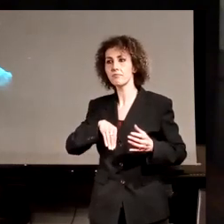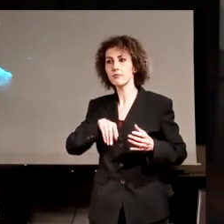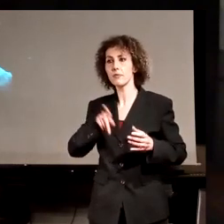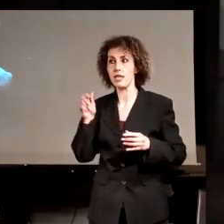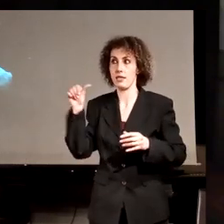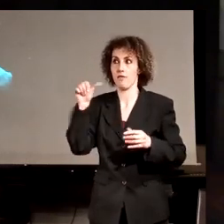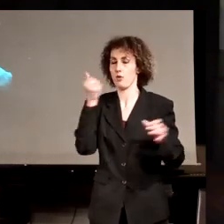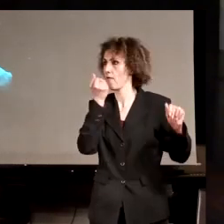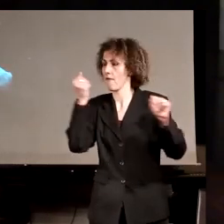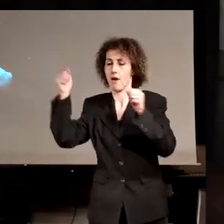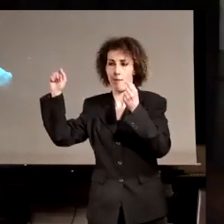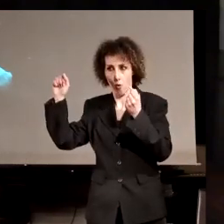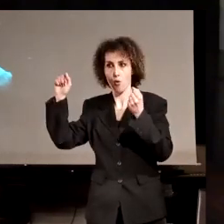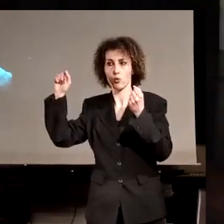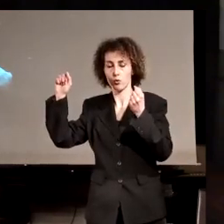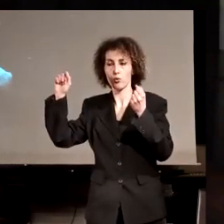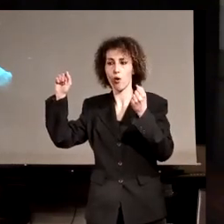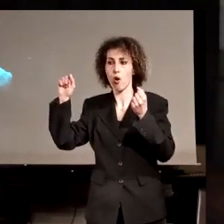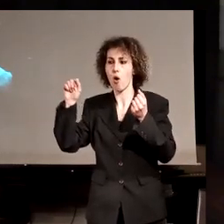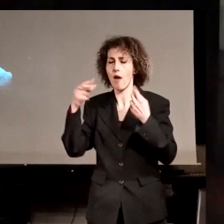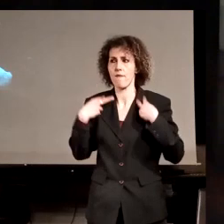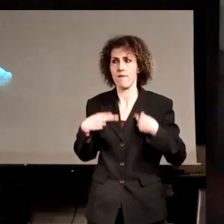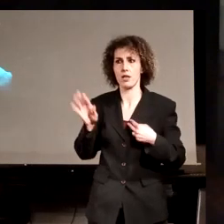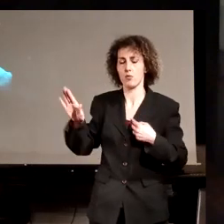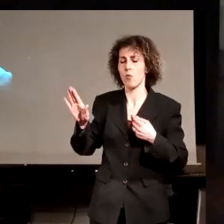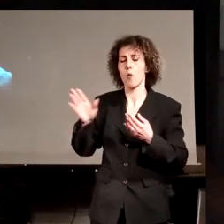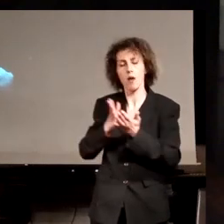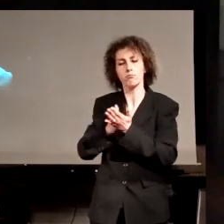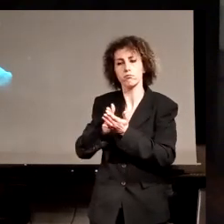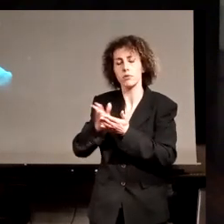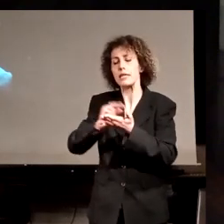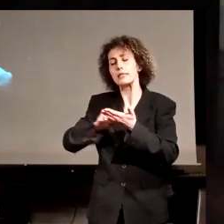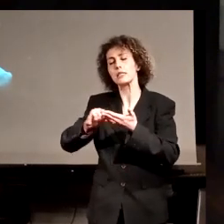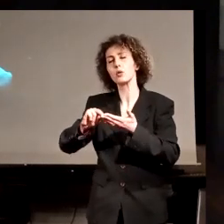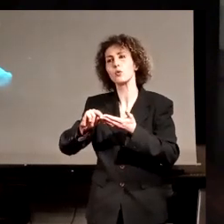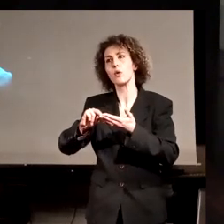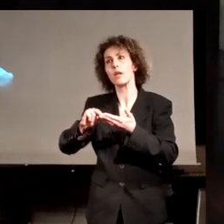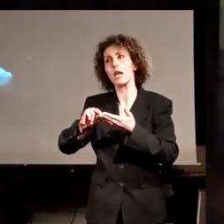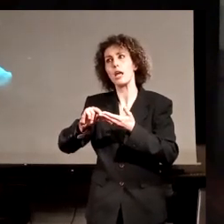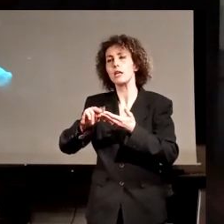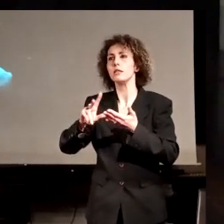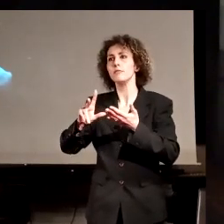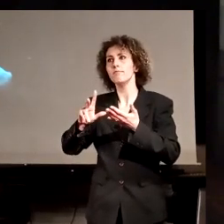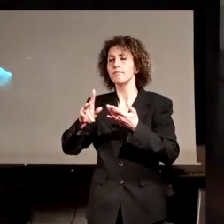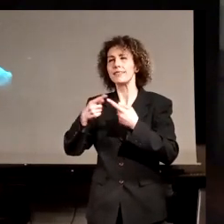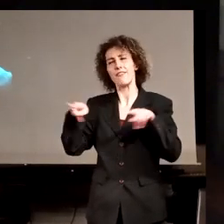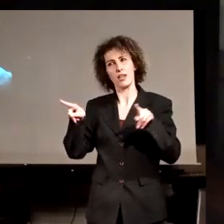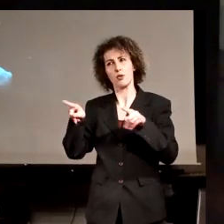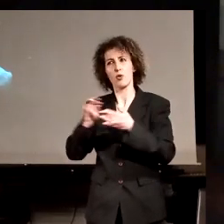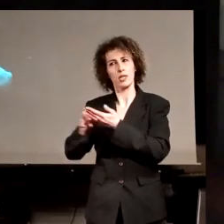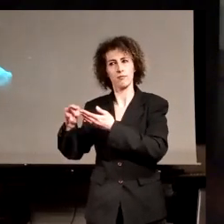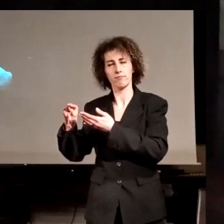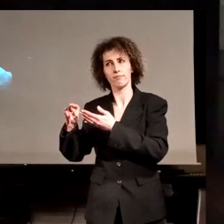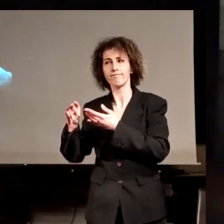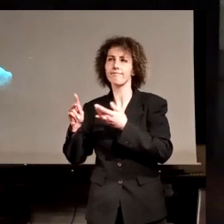per molti aspetti per molti anni durante la vita è stata uno scrittore al contrario di altri diciamo così sfortunato in